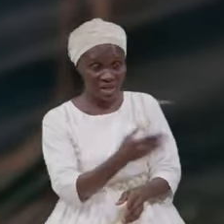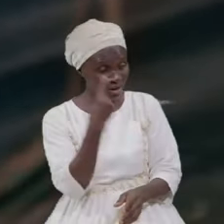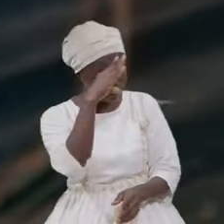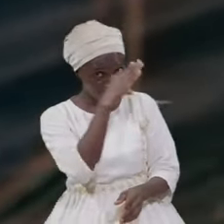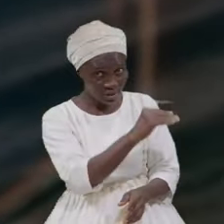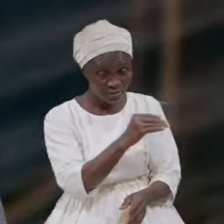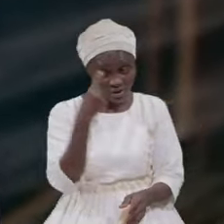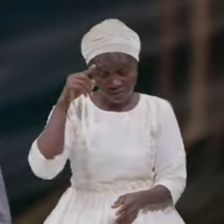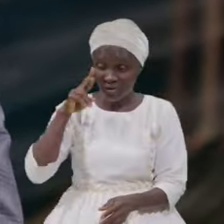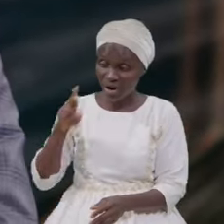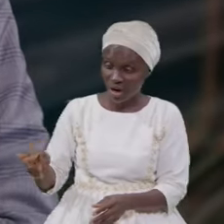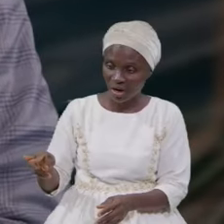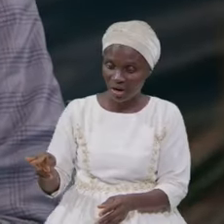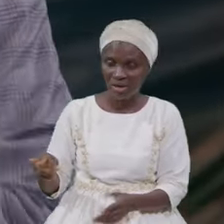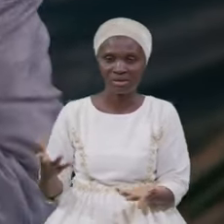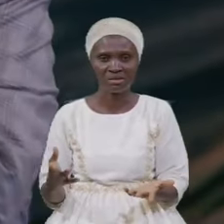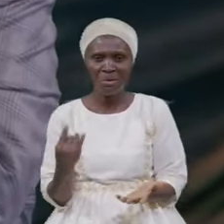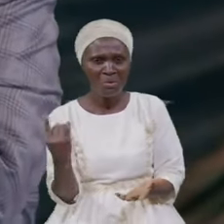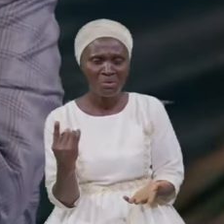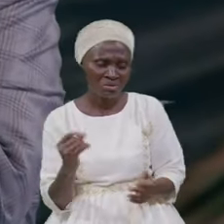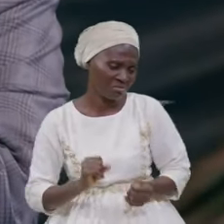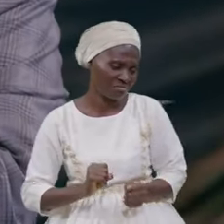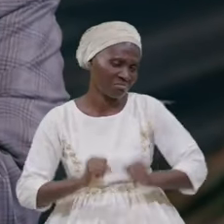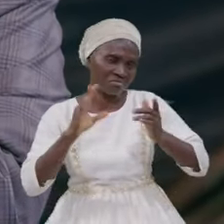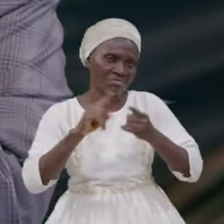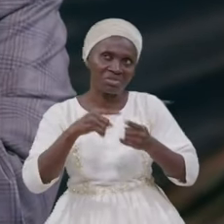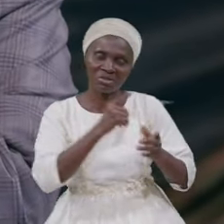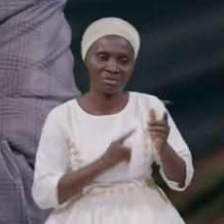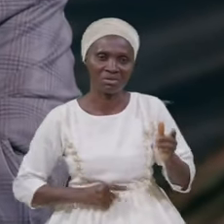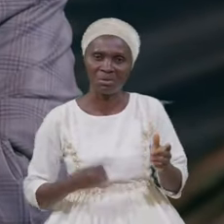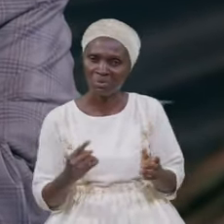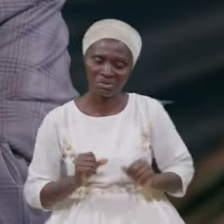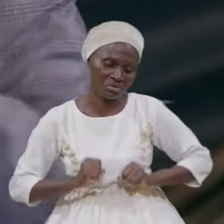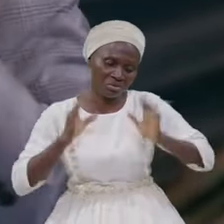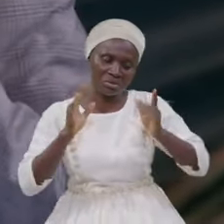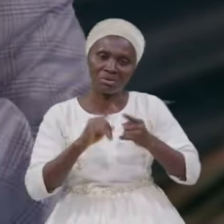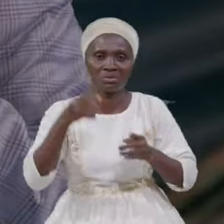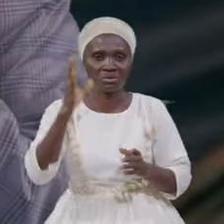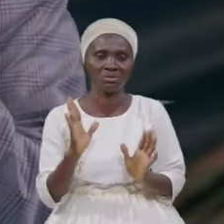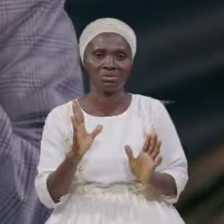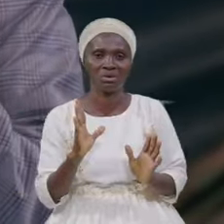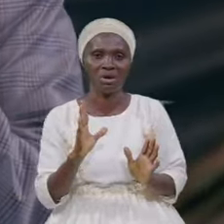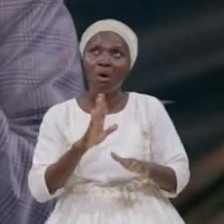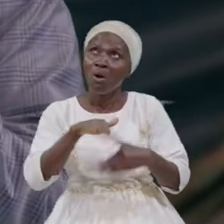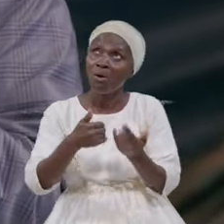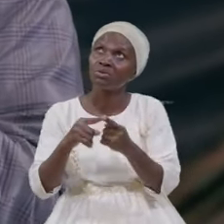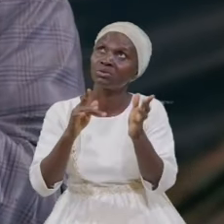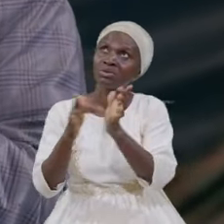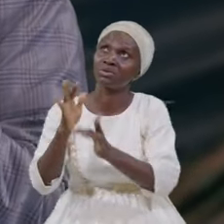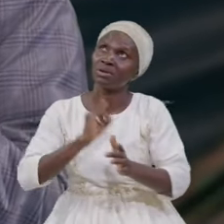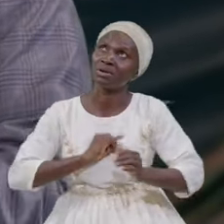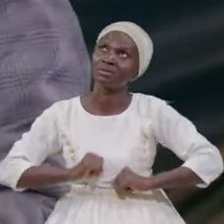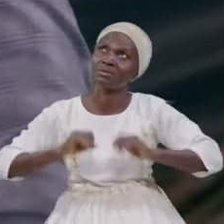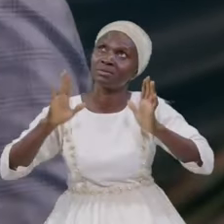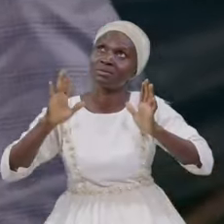se soumettre au Seigneur, de tout abandonner au Seigneur. Et tout à Jésus, j'abandonne. Tout de mon